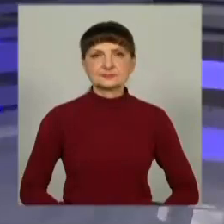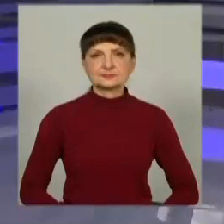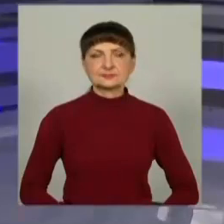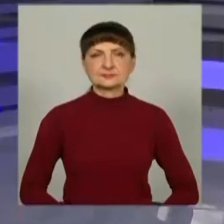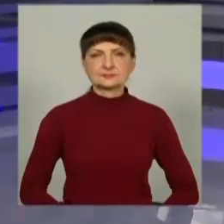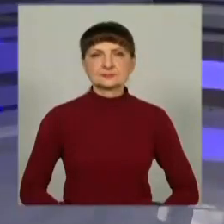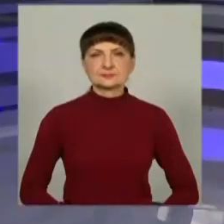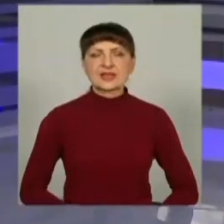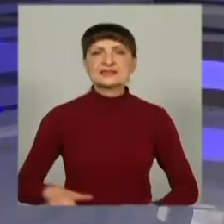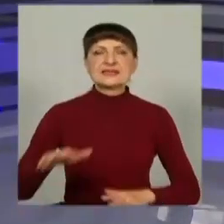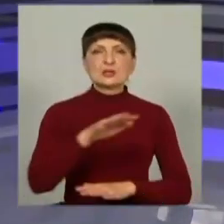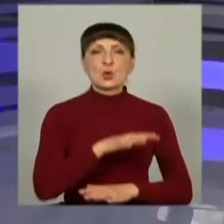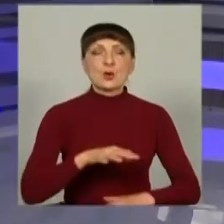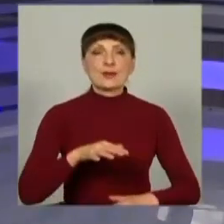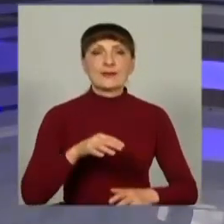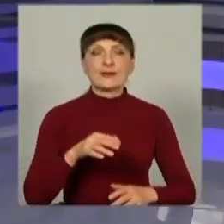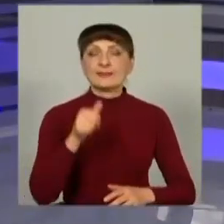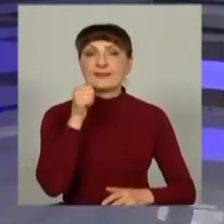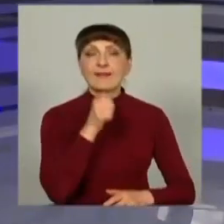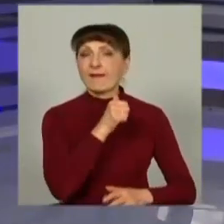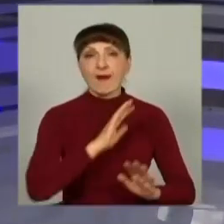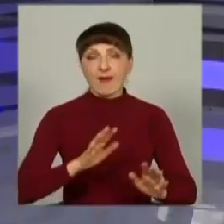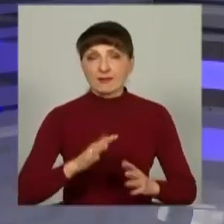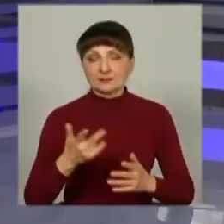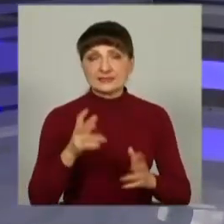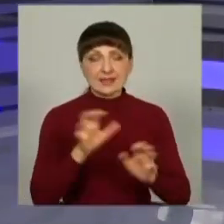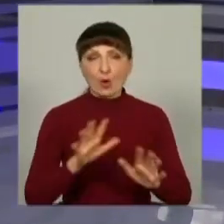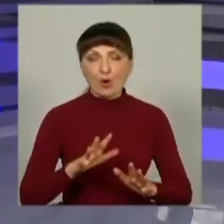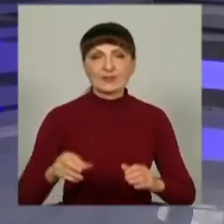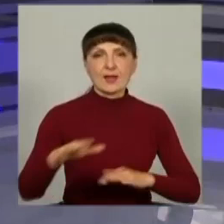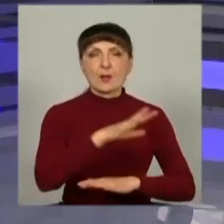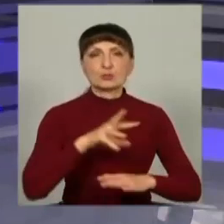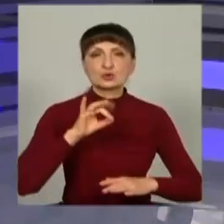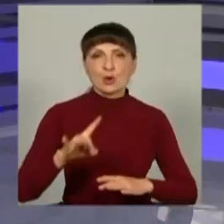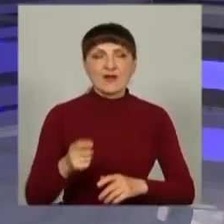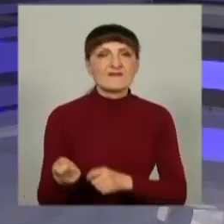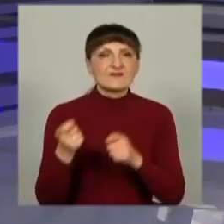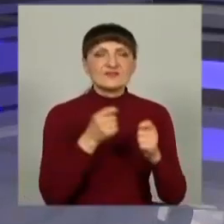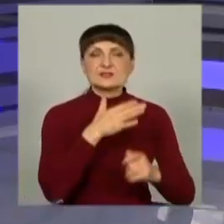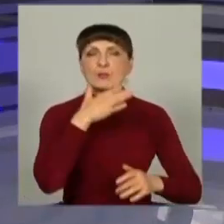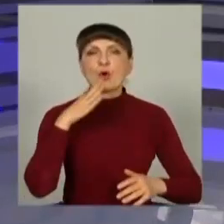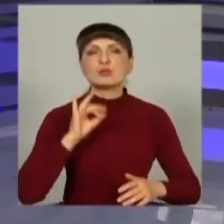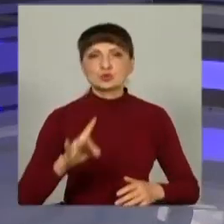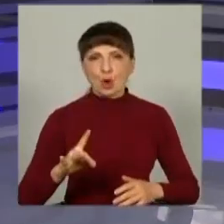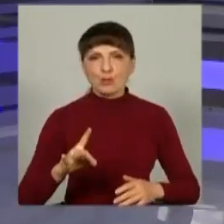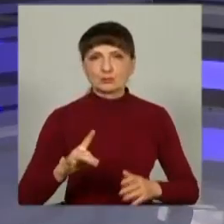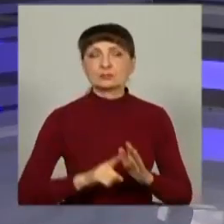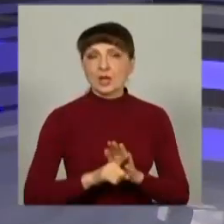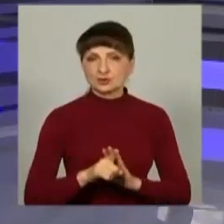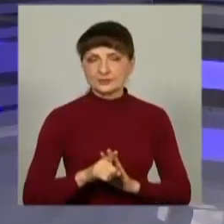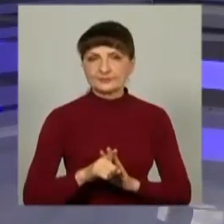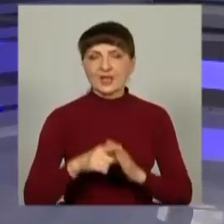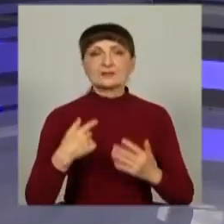с территории нелегальной свалки площадью 20 гектаров выявлены в медеуском районе алматы начали вывозить мусор